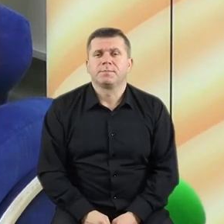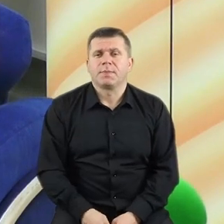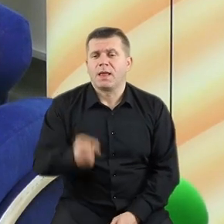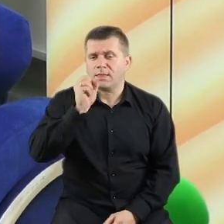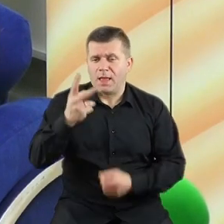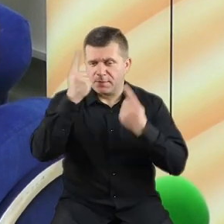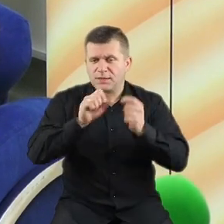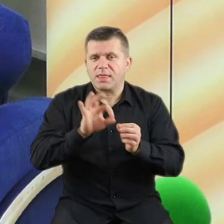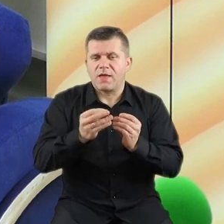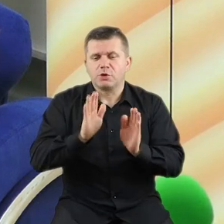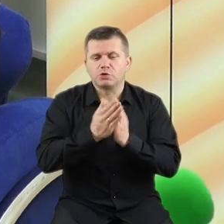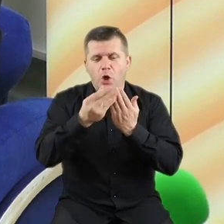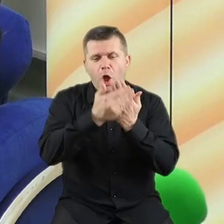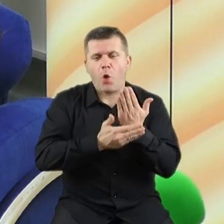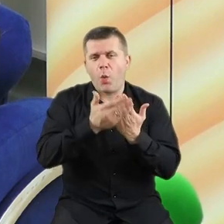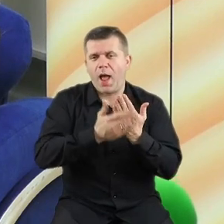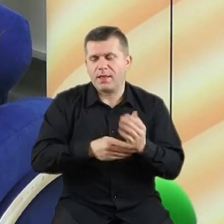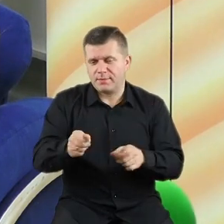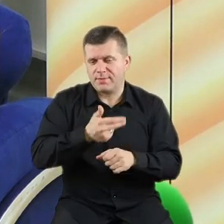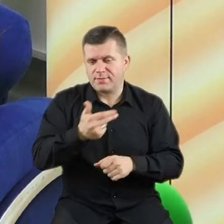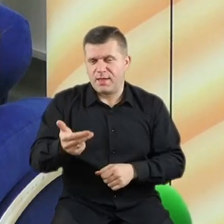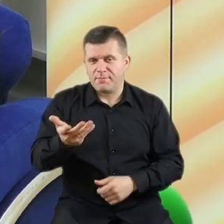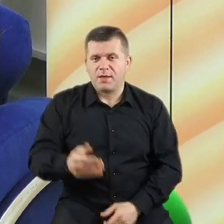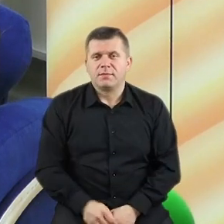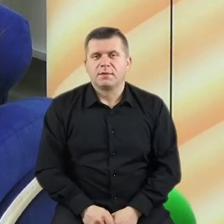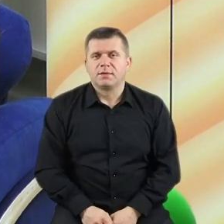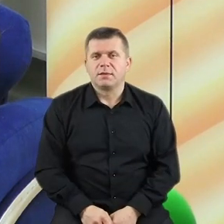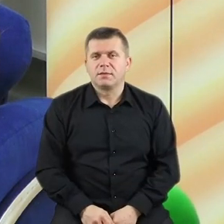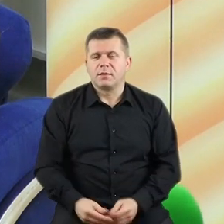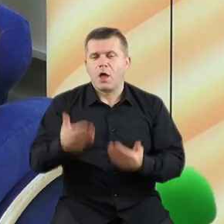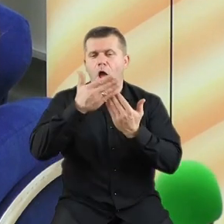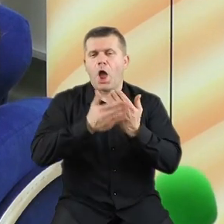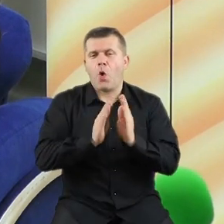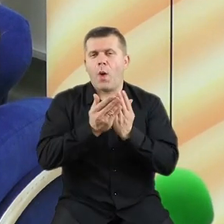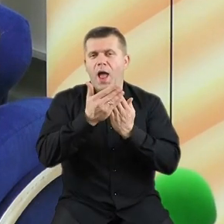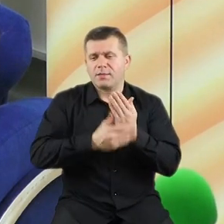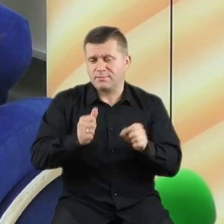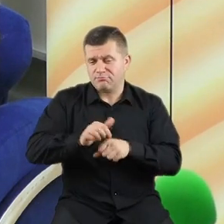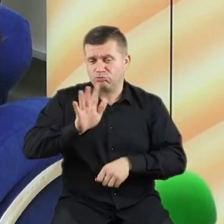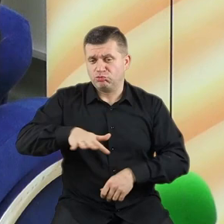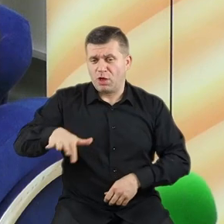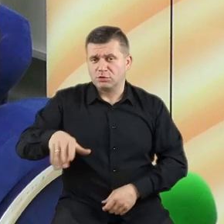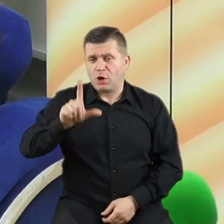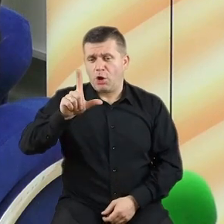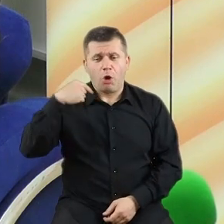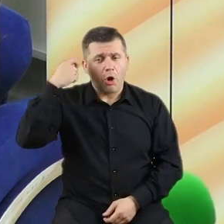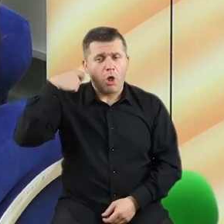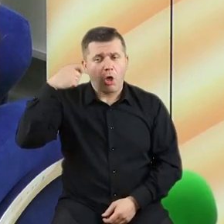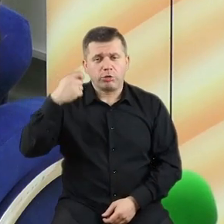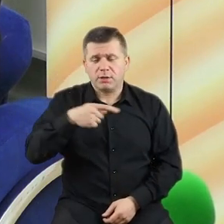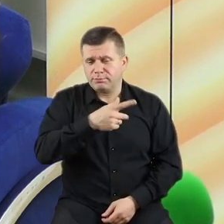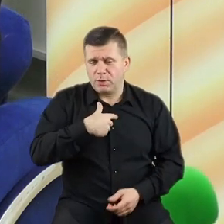nawet okładka książki jest na ten temat, ponieważ na okładce są właśnie dzieci londyńskie, które